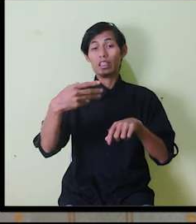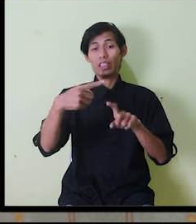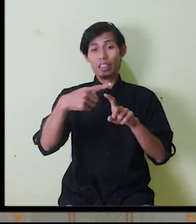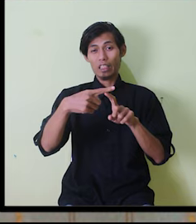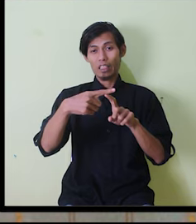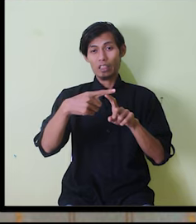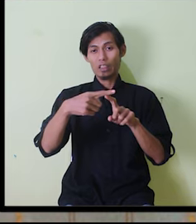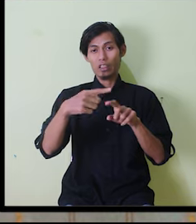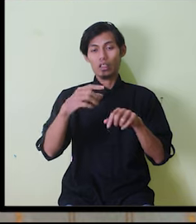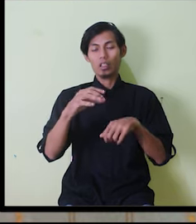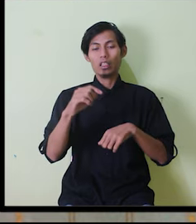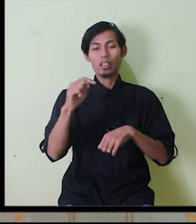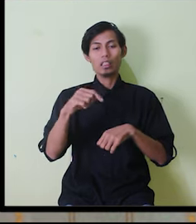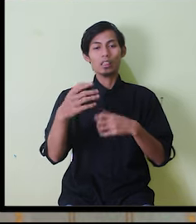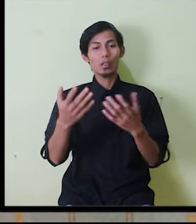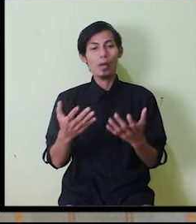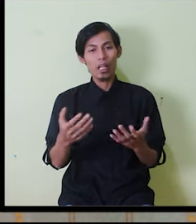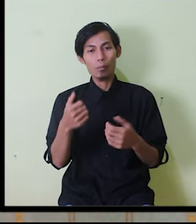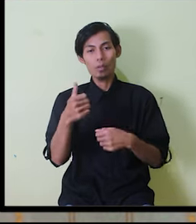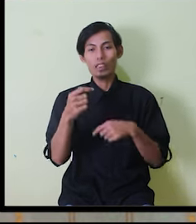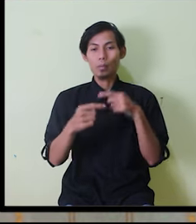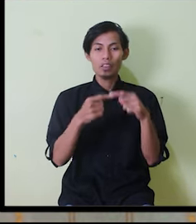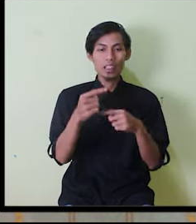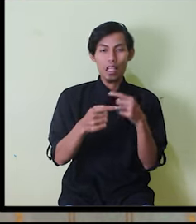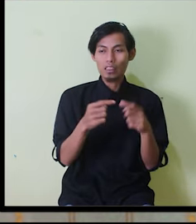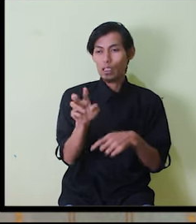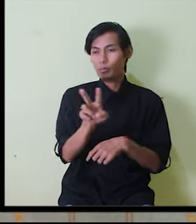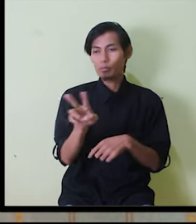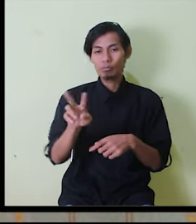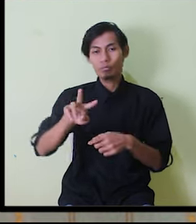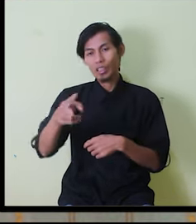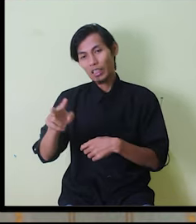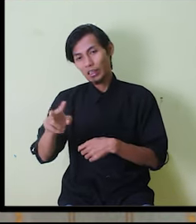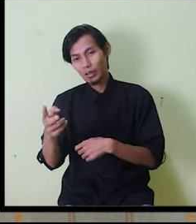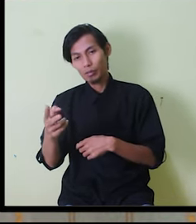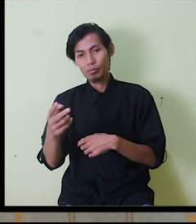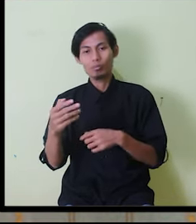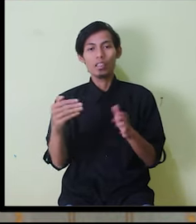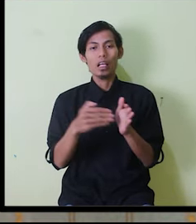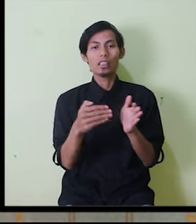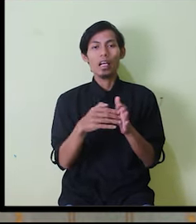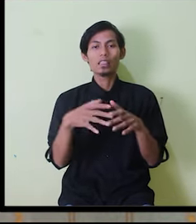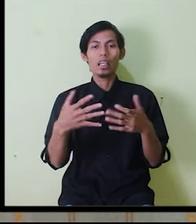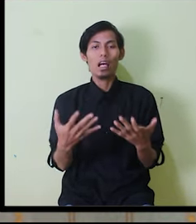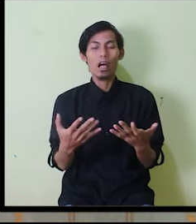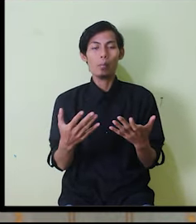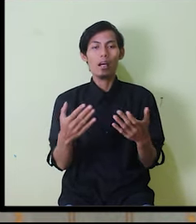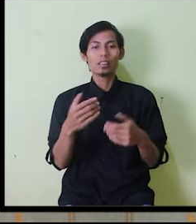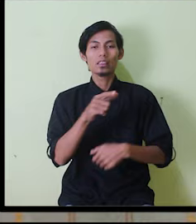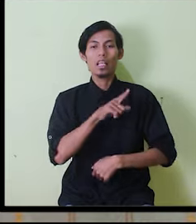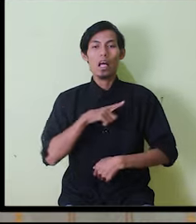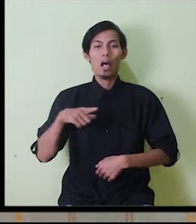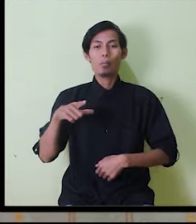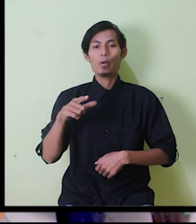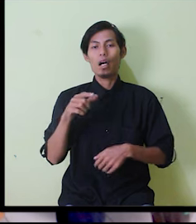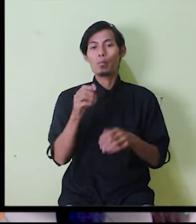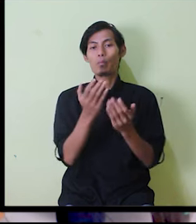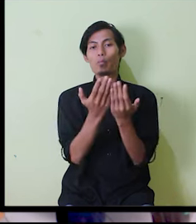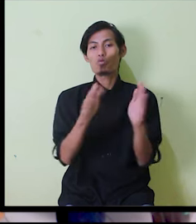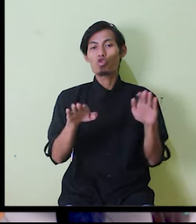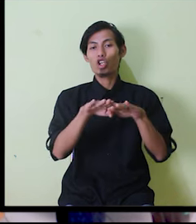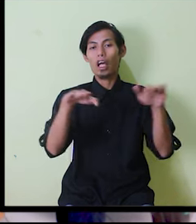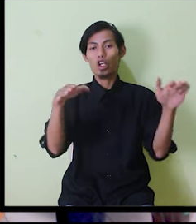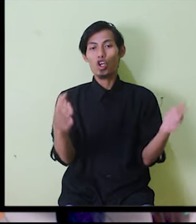bisa dijawab pak Pak Apa Pak Lurah dan Mas Andi nih bergantian tantangannya apa sih selama membuka loket pembayaran online ini I